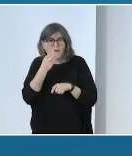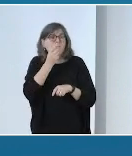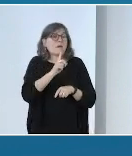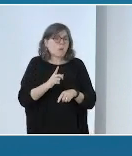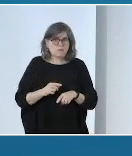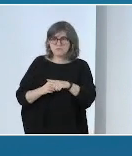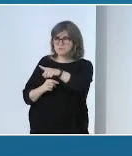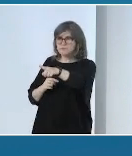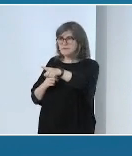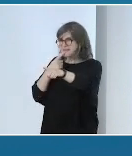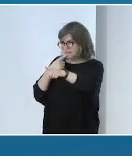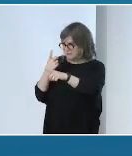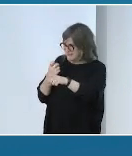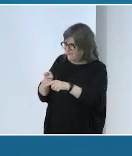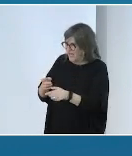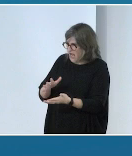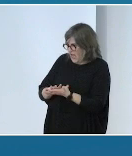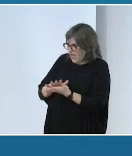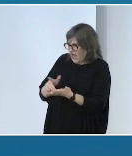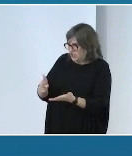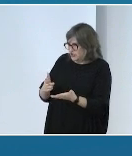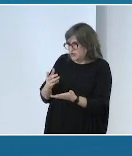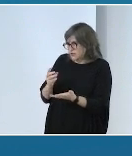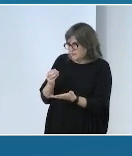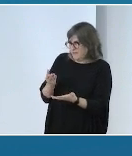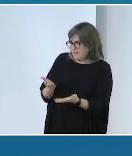simple. Je pense qu'il doit y avoir une évolution.